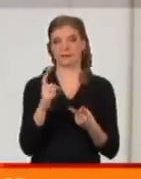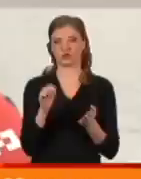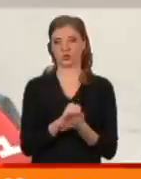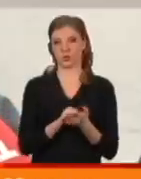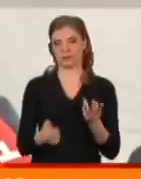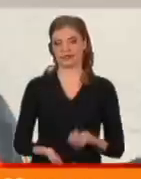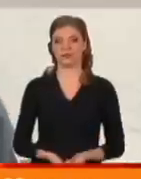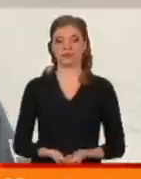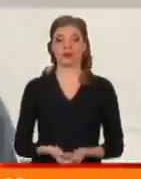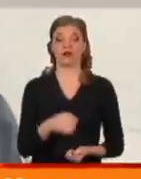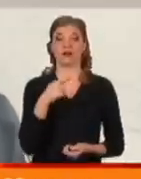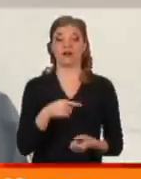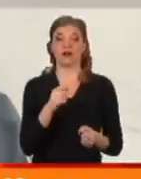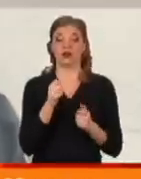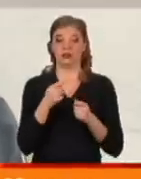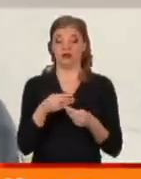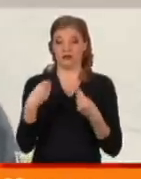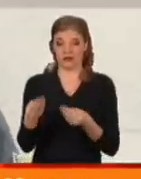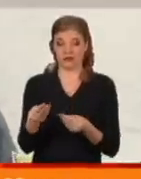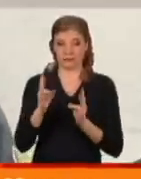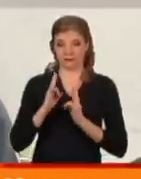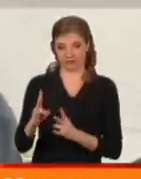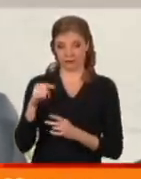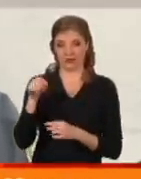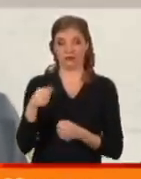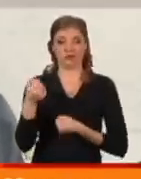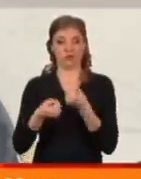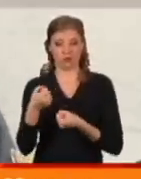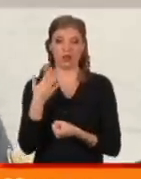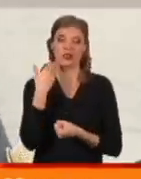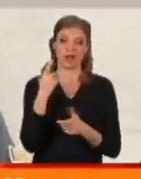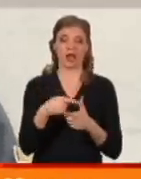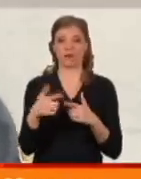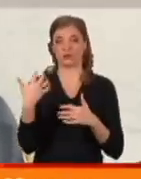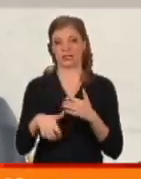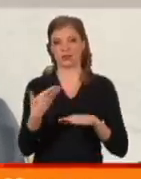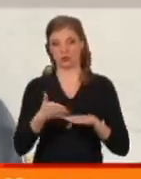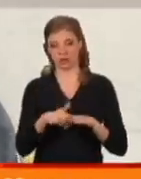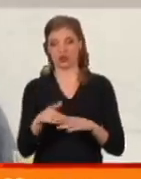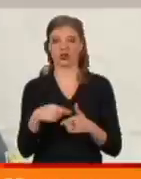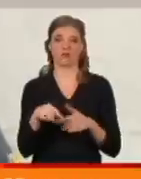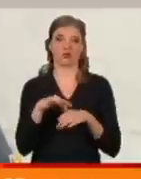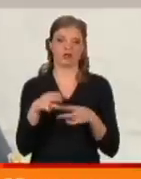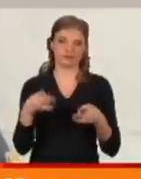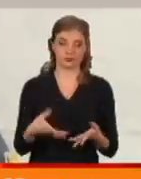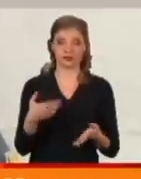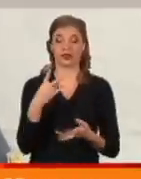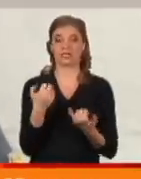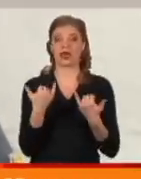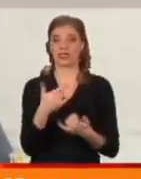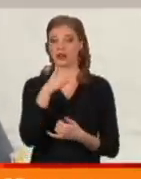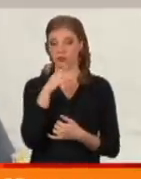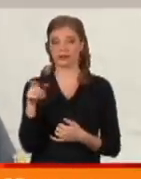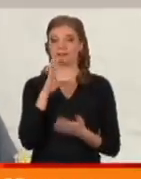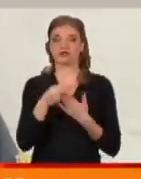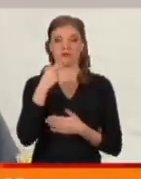документів. Умисне заподіяння працівнику правоохоронного органу, побої в легких або середньої тяжкості, тілесних ушкоджень. Ну, на даний момент він